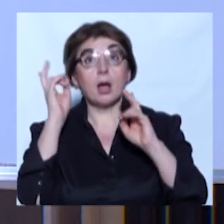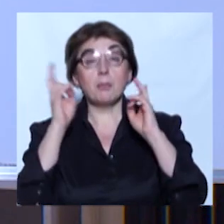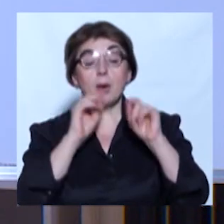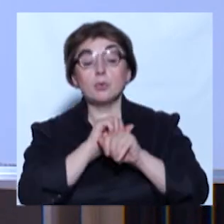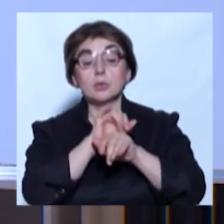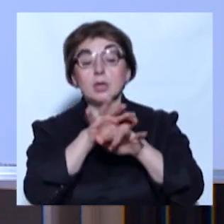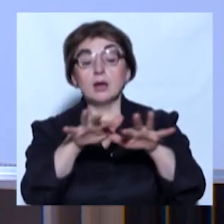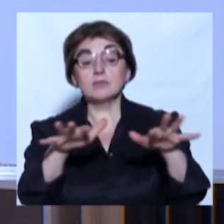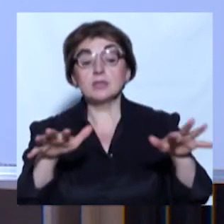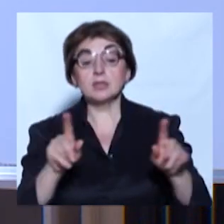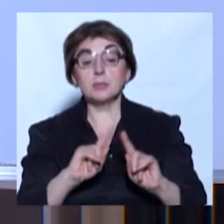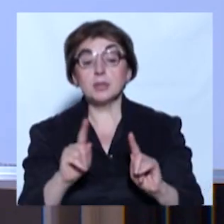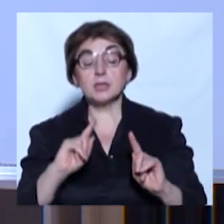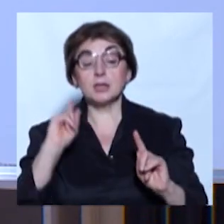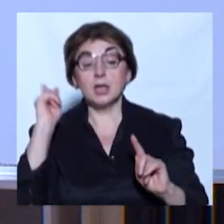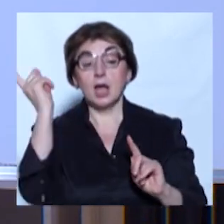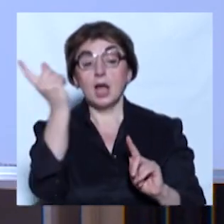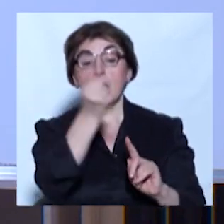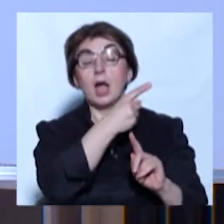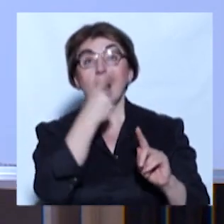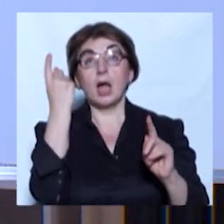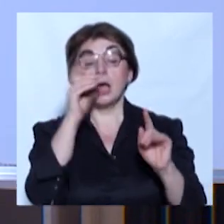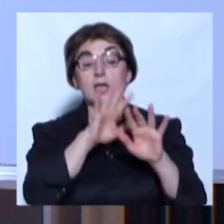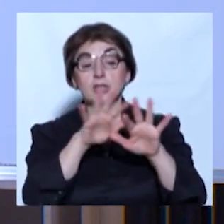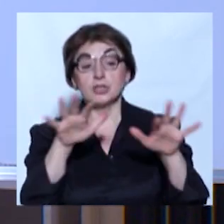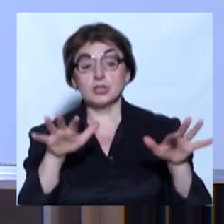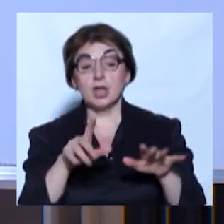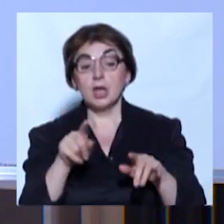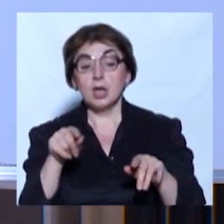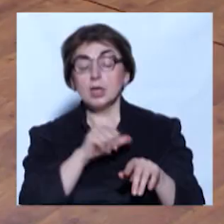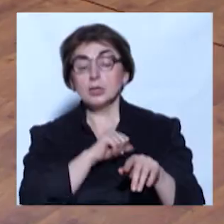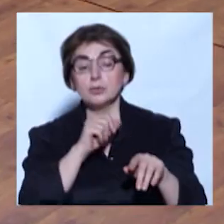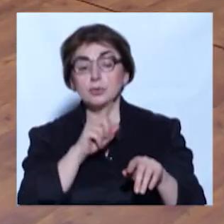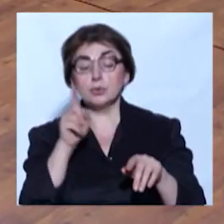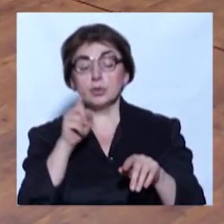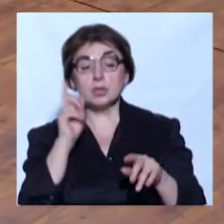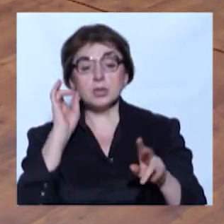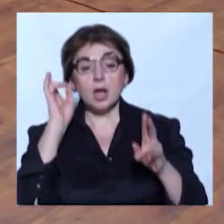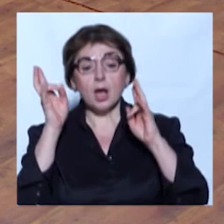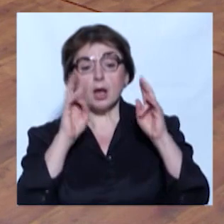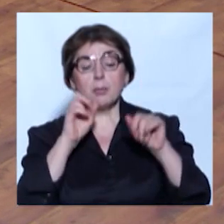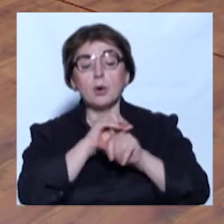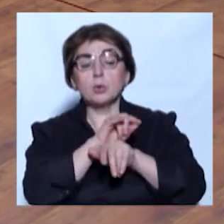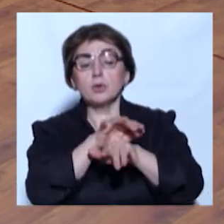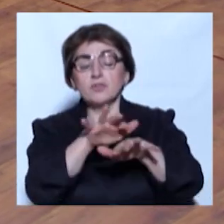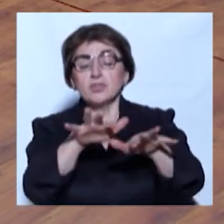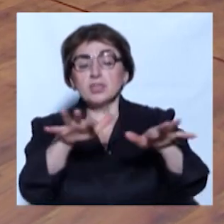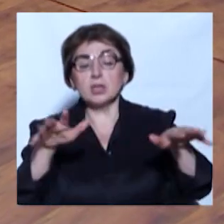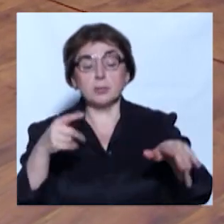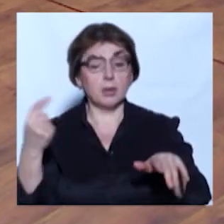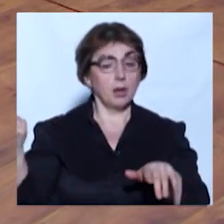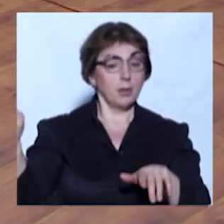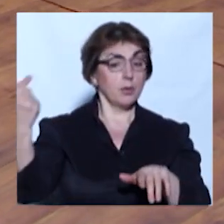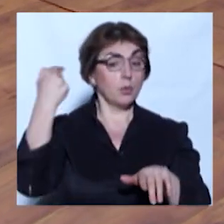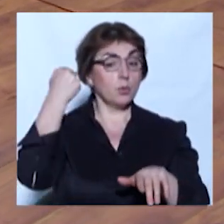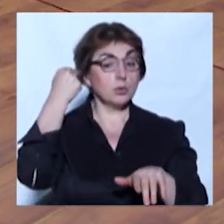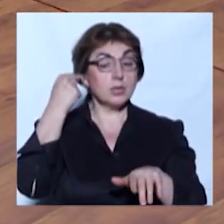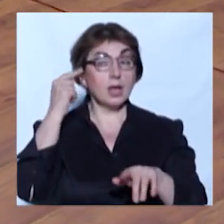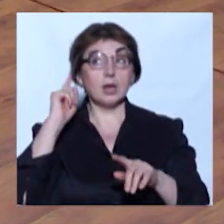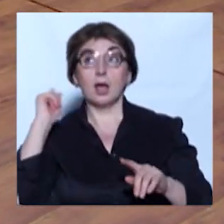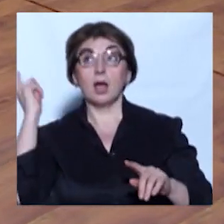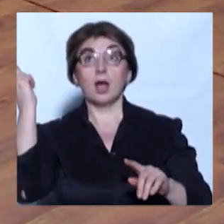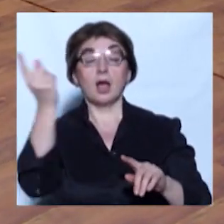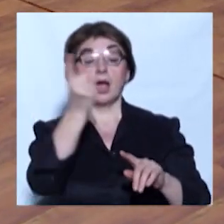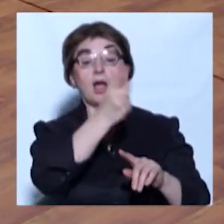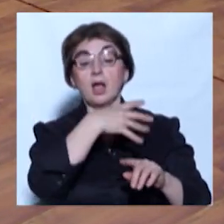თან მნიშვნელოვანია ისიც, რომ ბგერა ვრცელდება ჰაერში ყველა მიმართულებით და არა მხოლოდ ჩემი ყურის მიმართულებით. Მაგრამ თუ